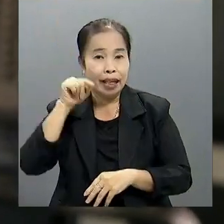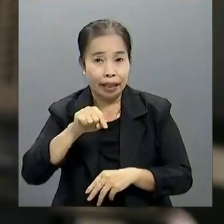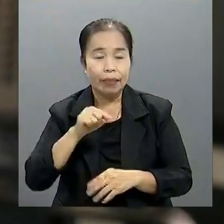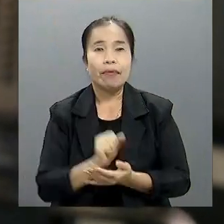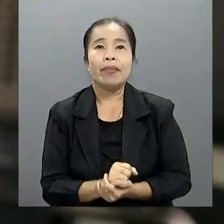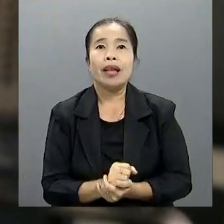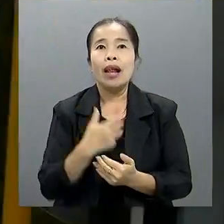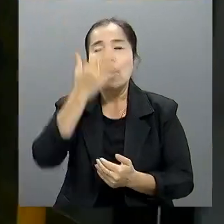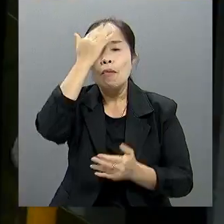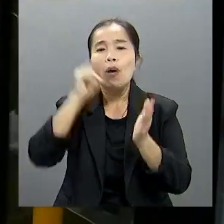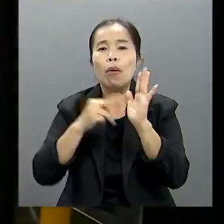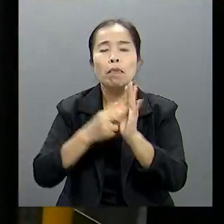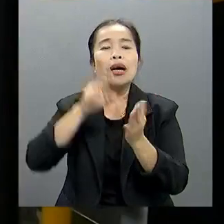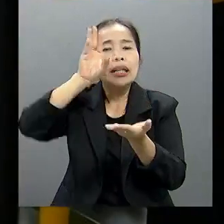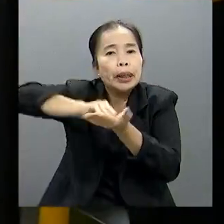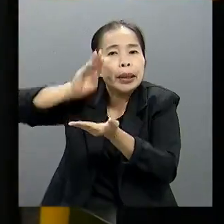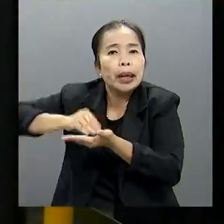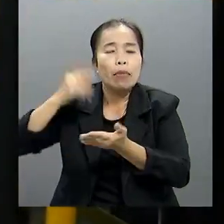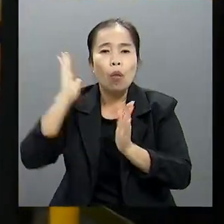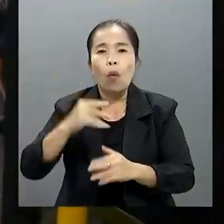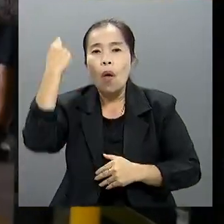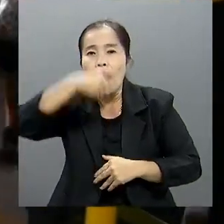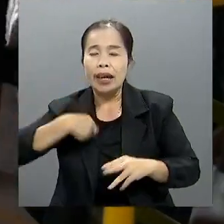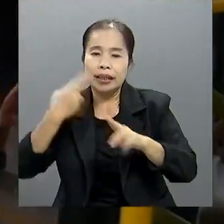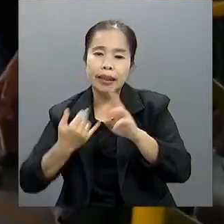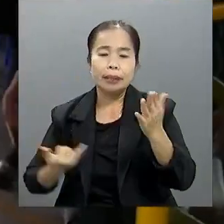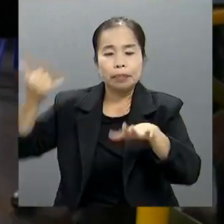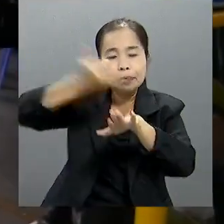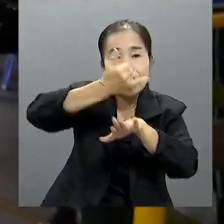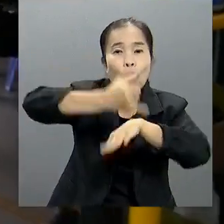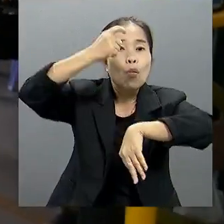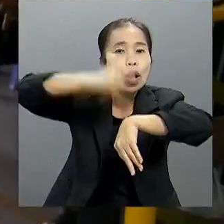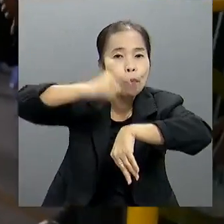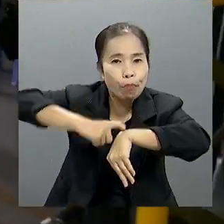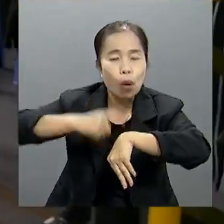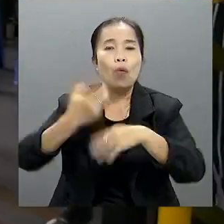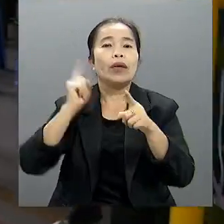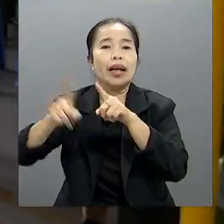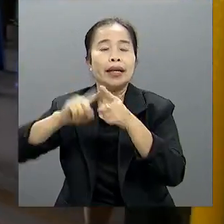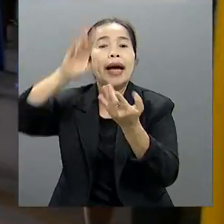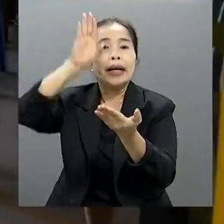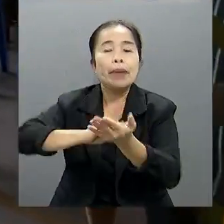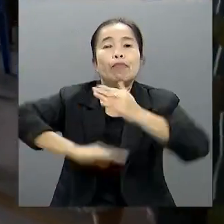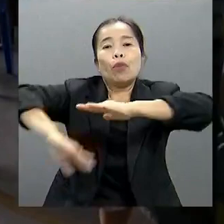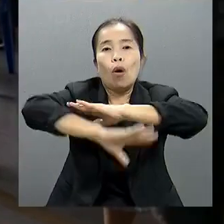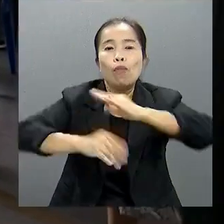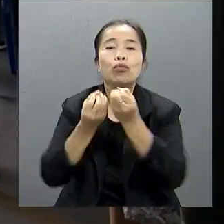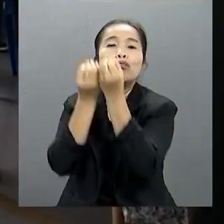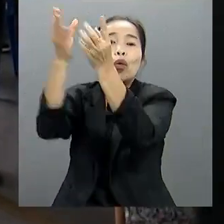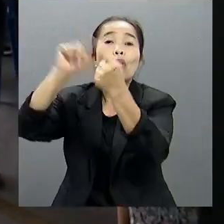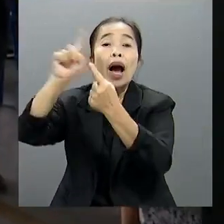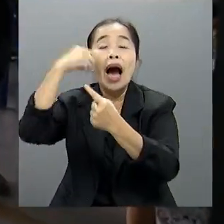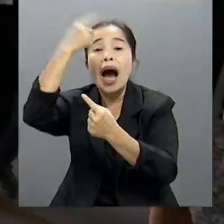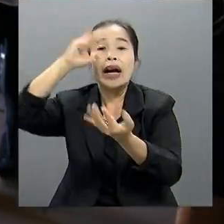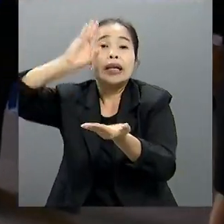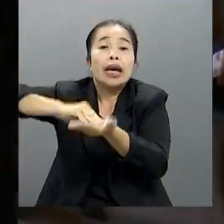เก็บข้อมูลการเดินทางในกรณีที่พบผู้ตดเชื้อะใระหวางการใช้บริการรโดยสารเวลาเดียวกักกผู้ใช้บริการท่านอื่น